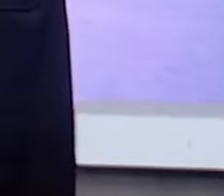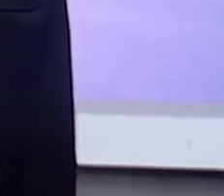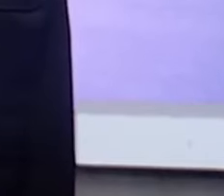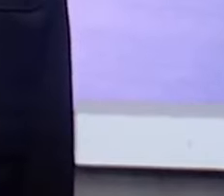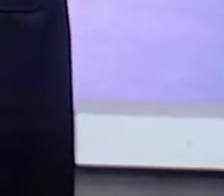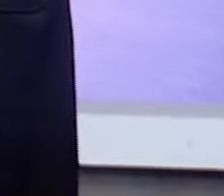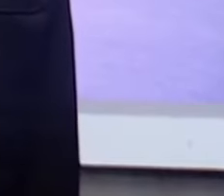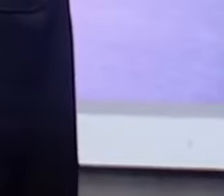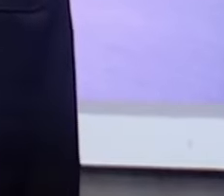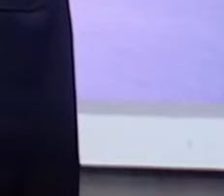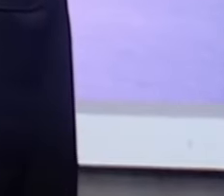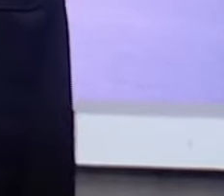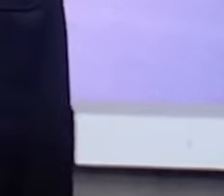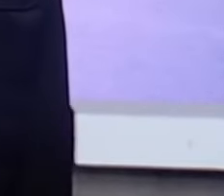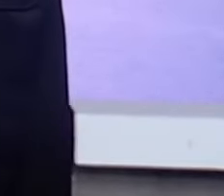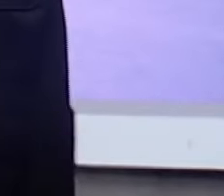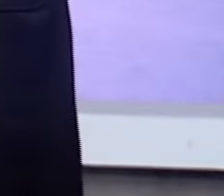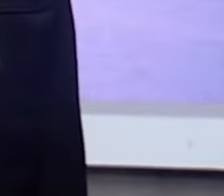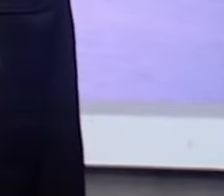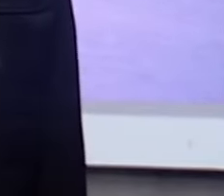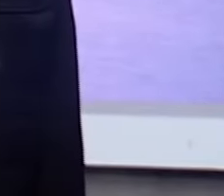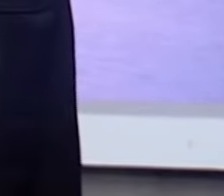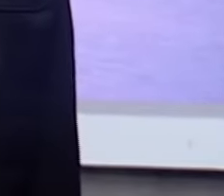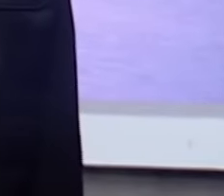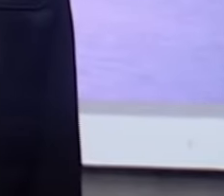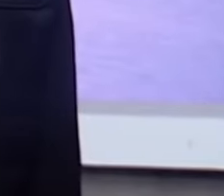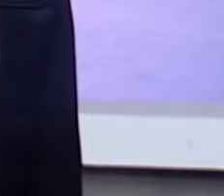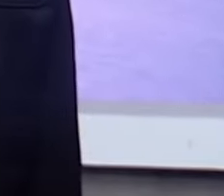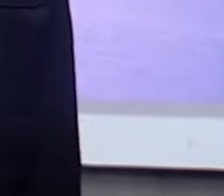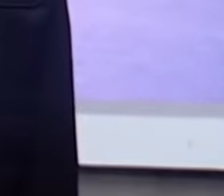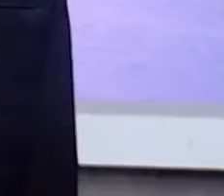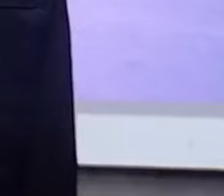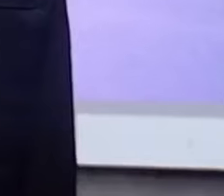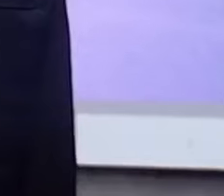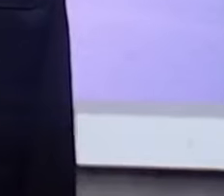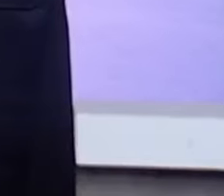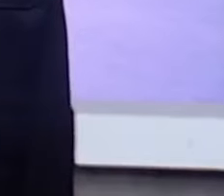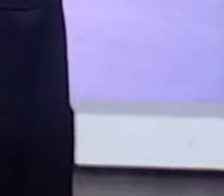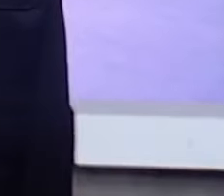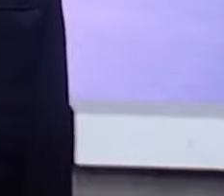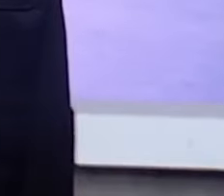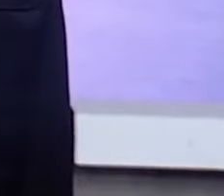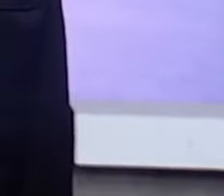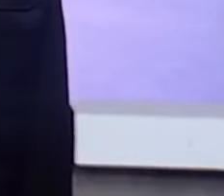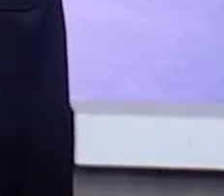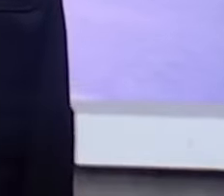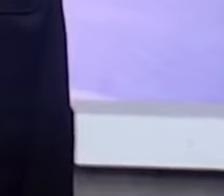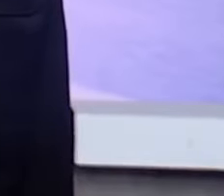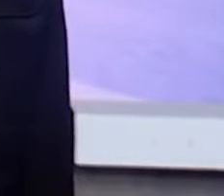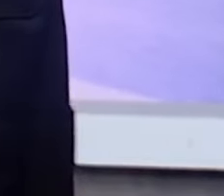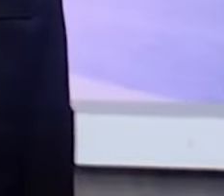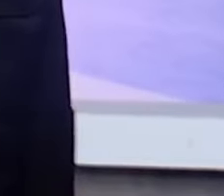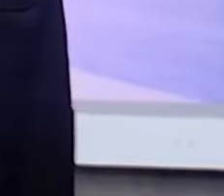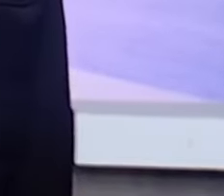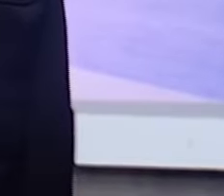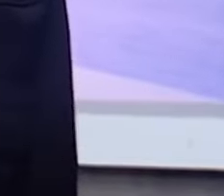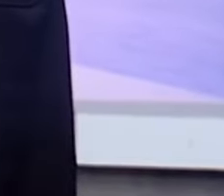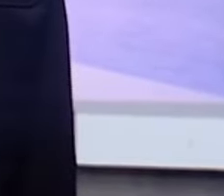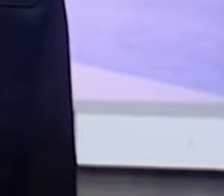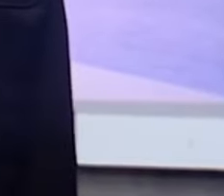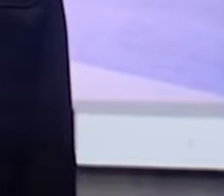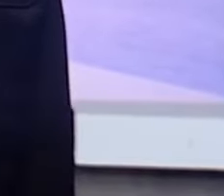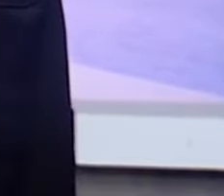Mga kapuso, sama-sama tayong maging saksi. Mag-subscribe sa GMA Integrated News sa YouTube at para sa mga kapuso abroad,